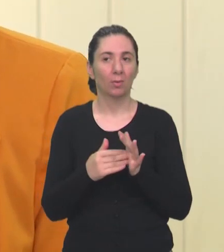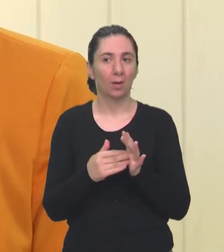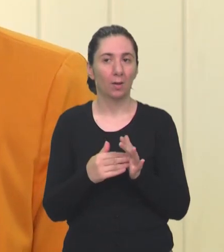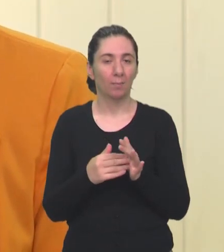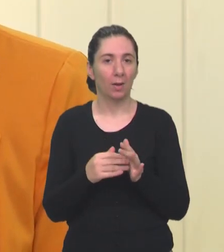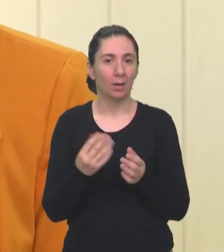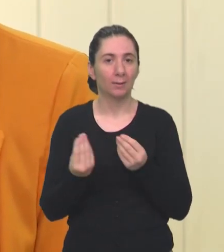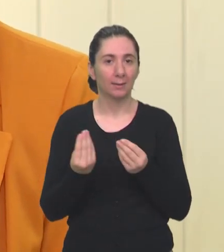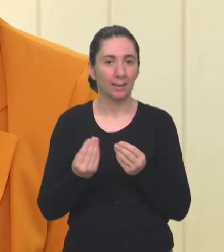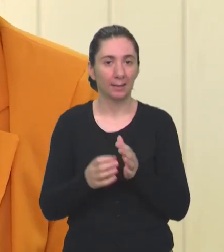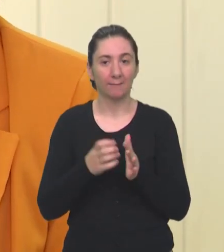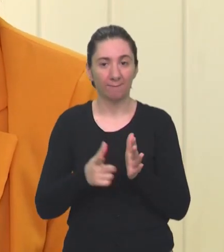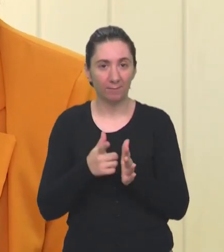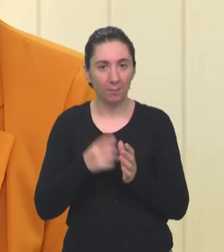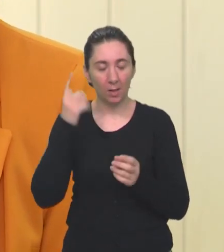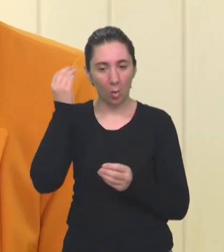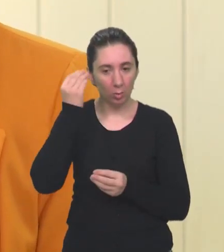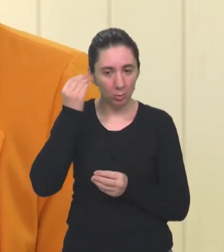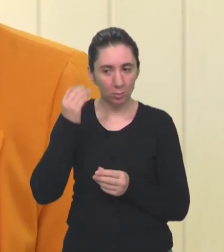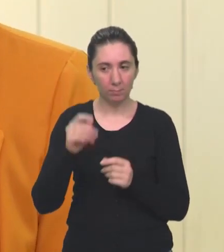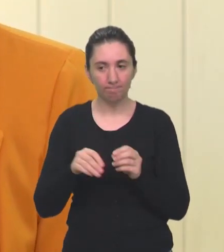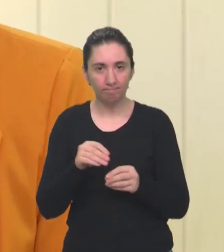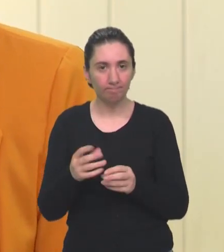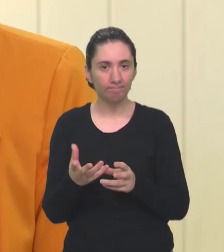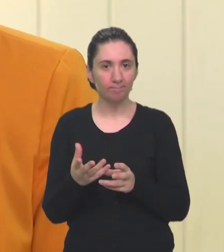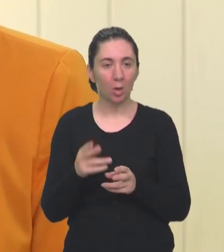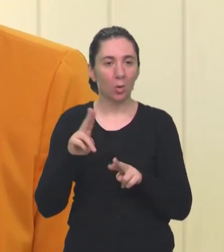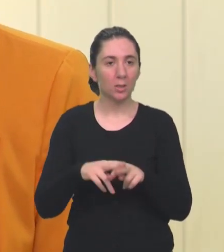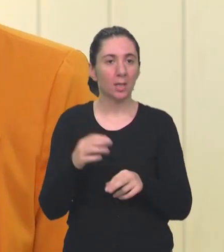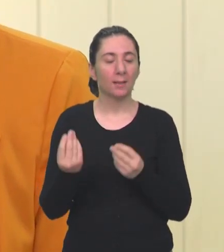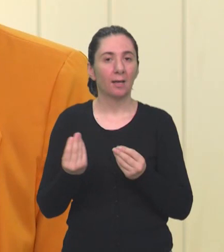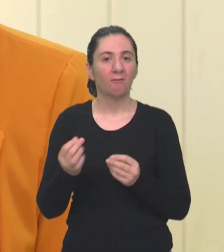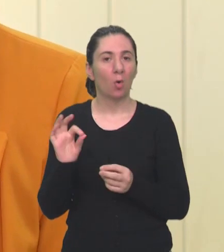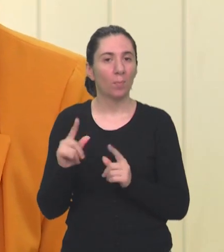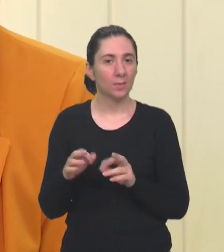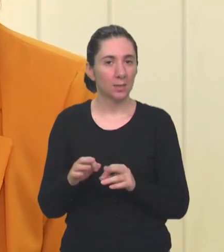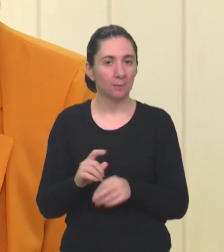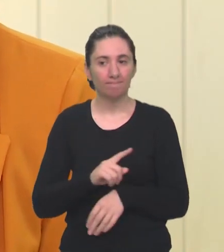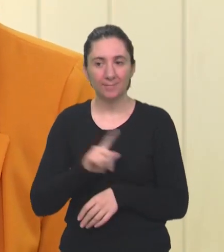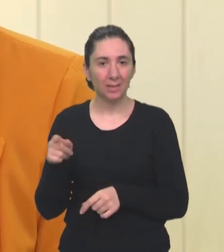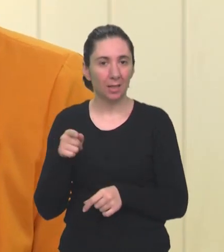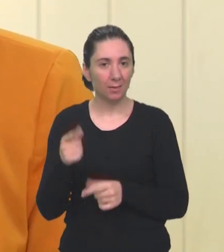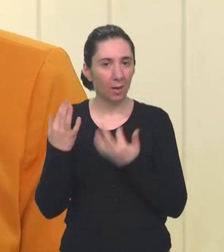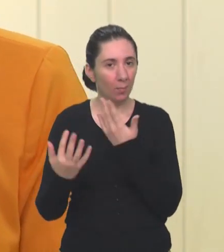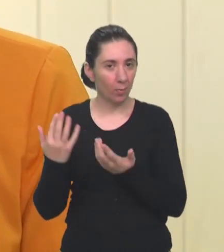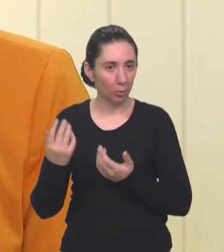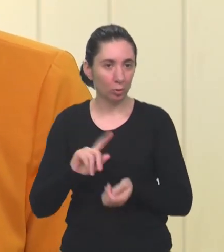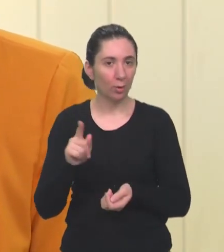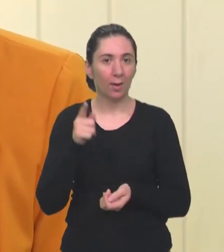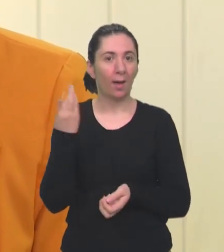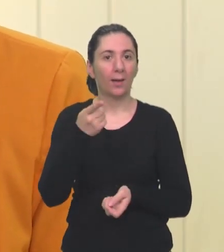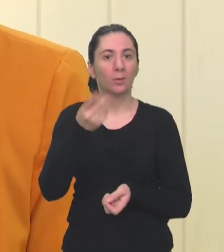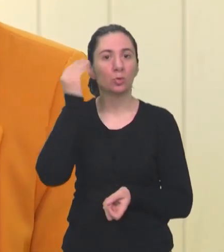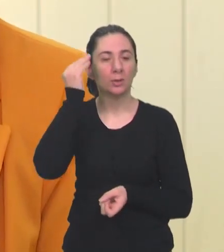neki period da to savladaš, da osmisliš. Onda uvijek ostaje ona opcija, nikad taj proračun nije onakav kako si